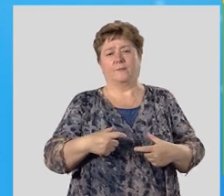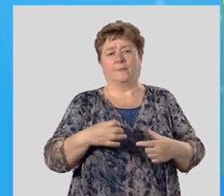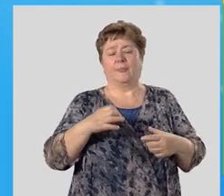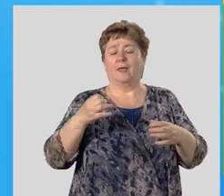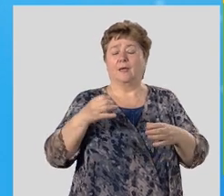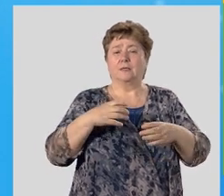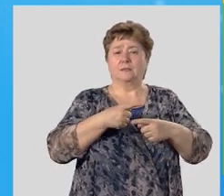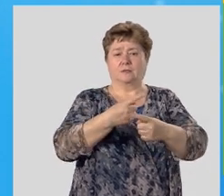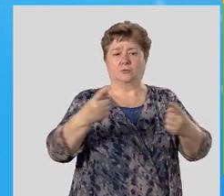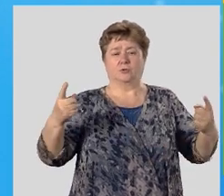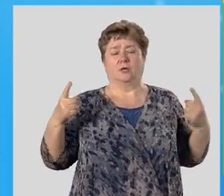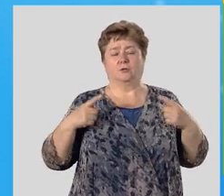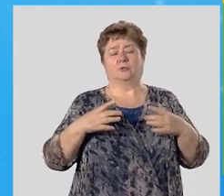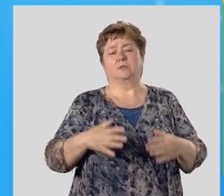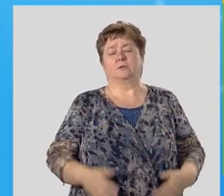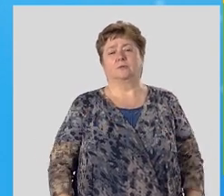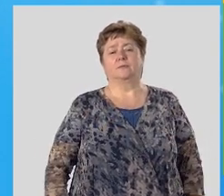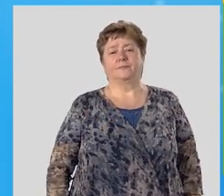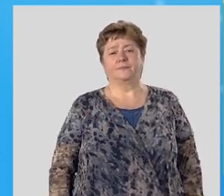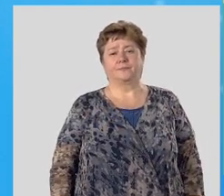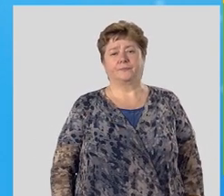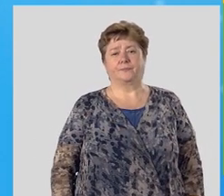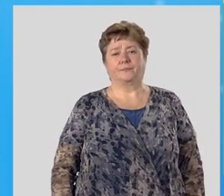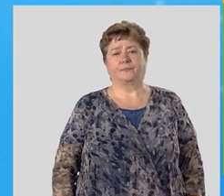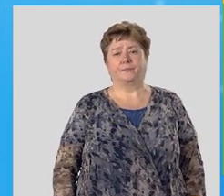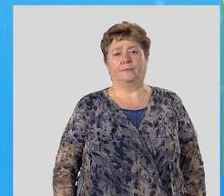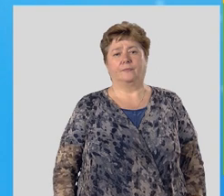и с окружающей средой.